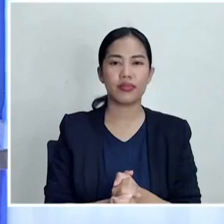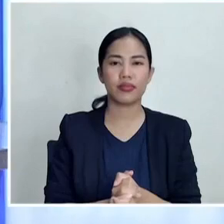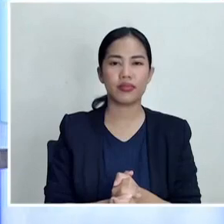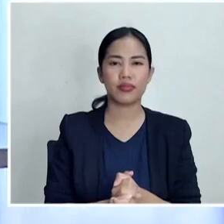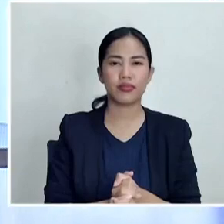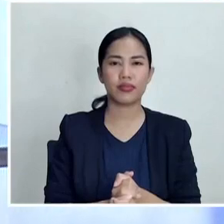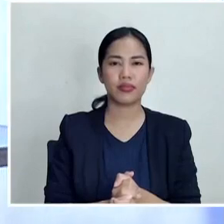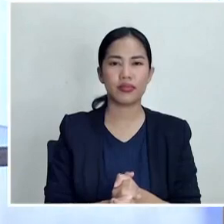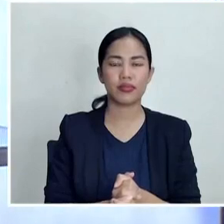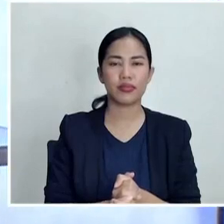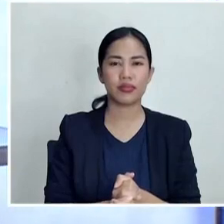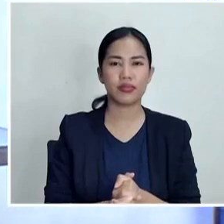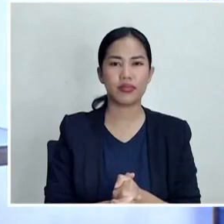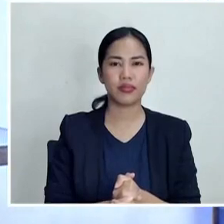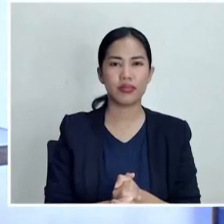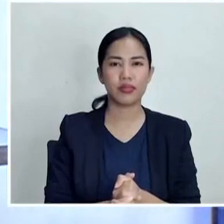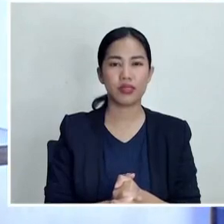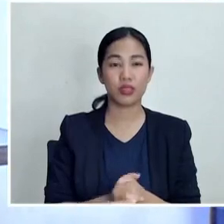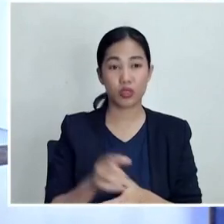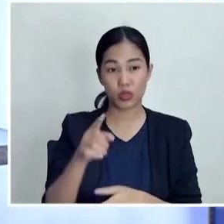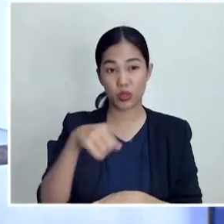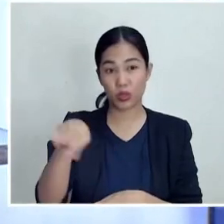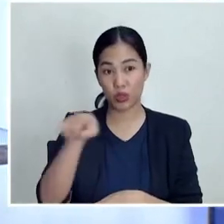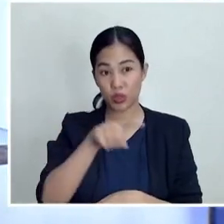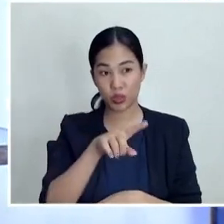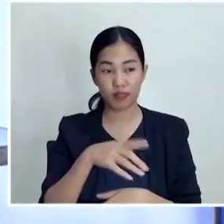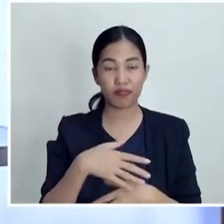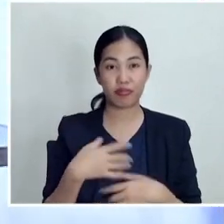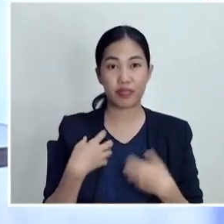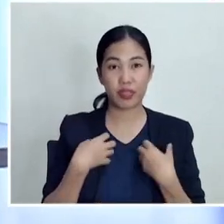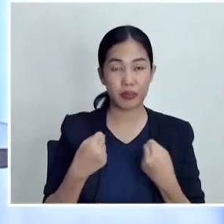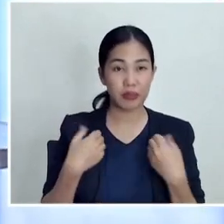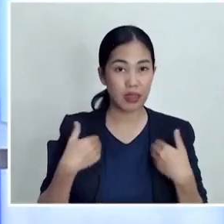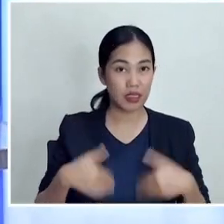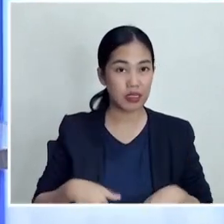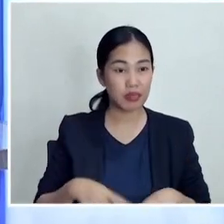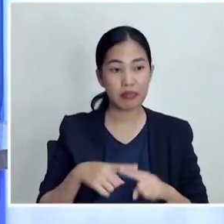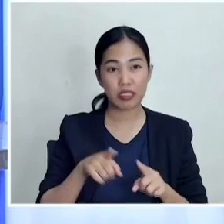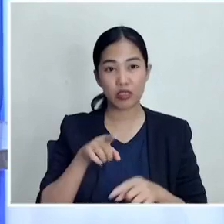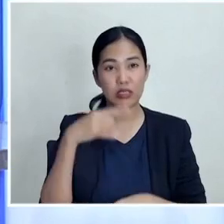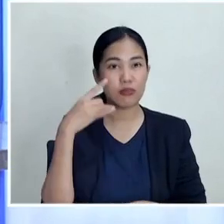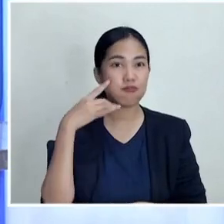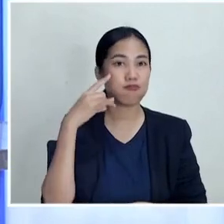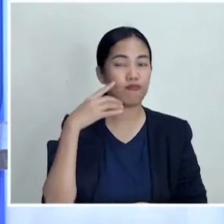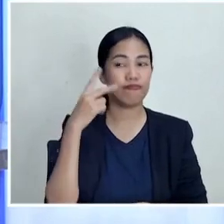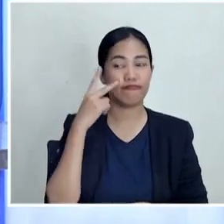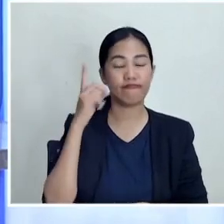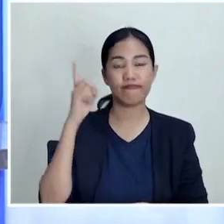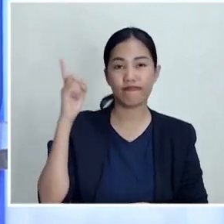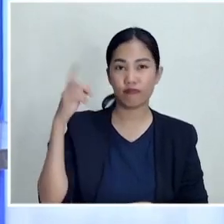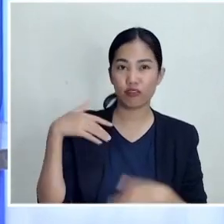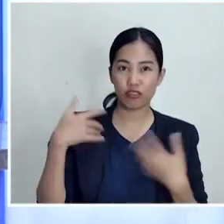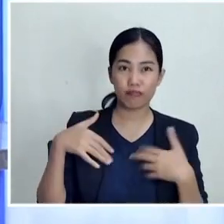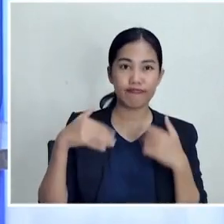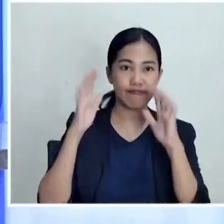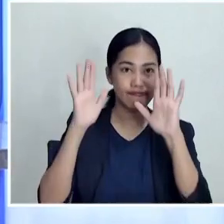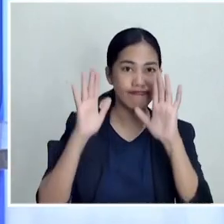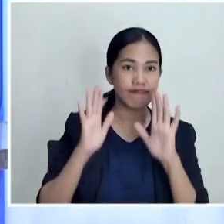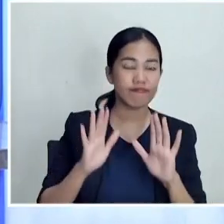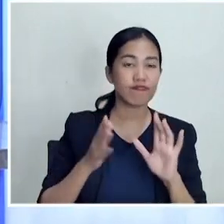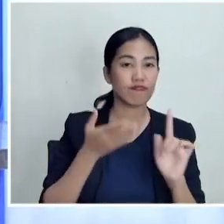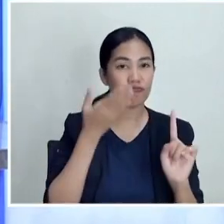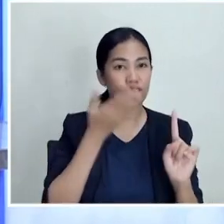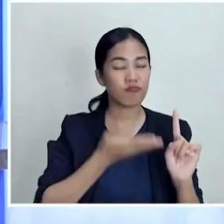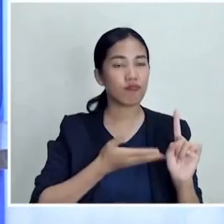Oh, yung mga buong katawan niya tatamad-tamad. Ay tunay pong nakakahanga ang mga katulad ni Nanding na nagsisikap anuman